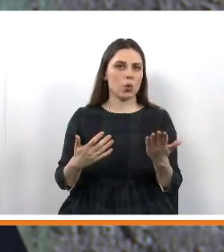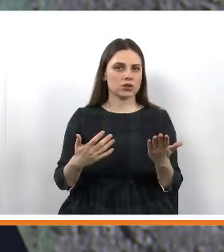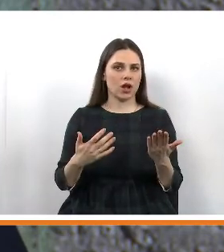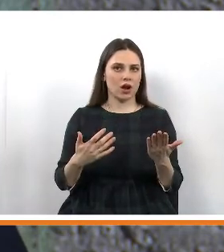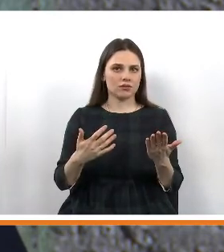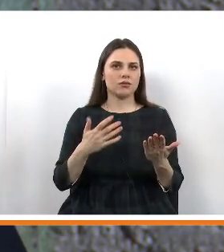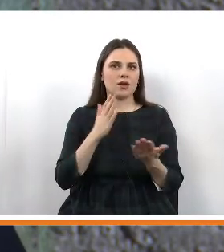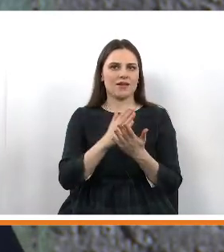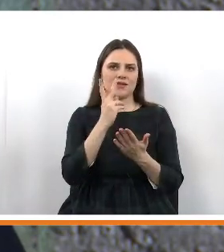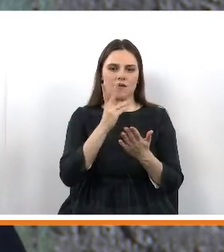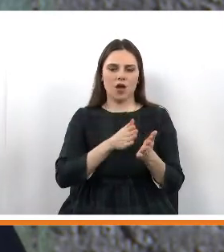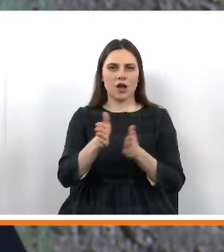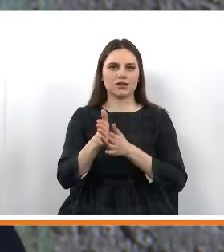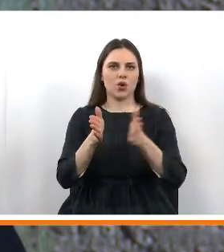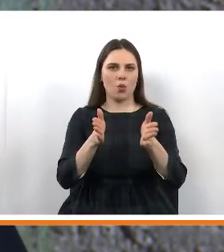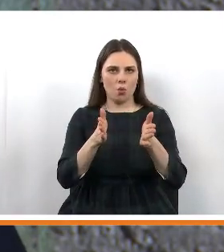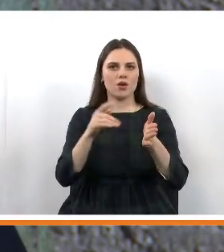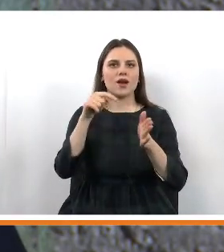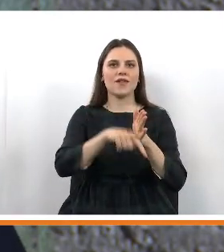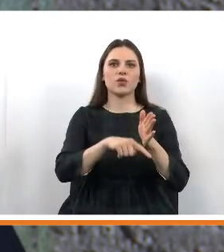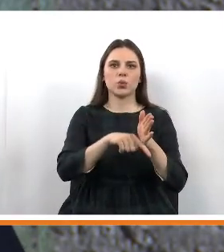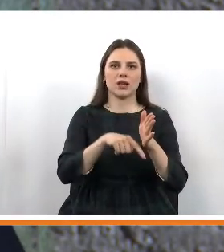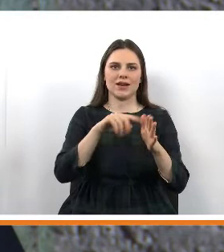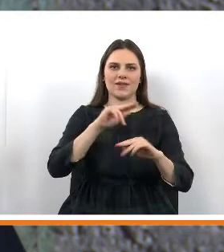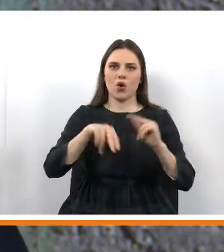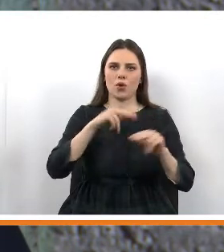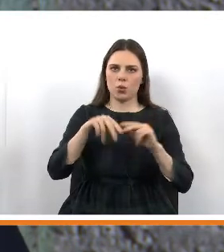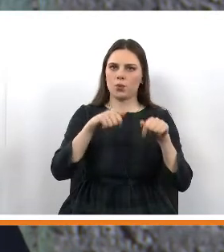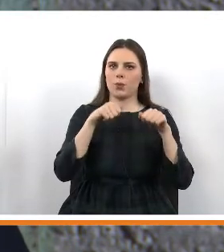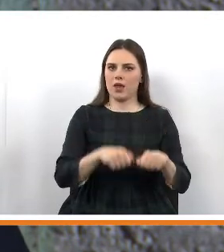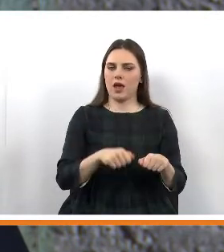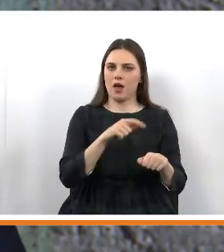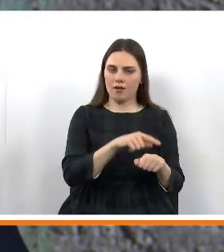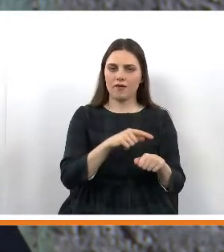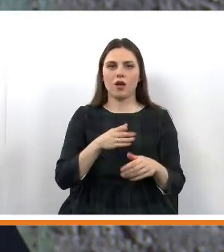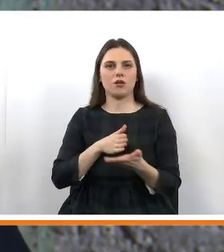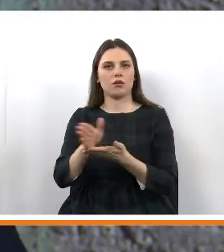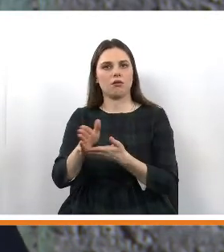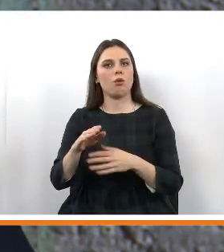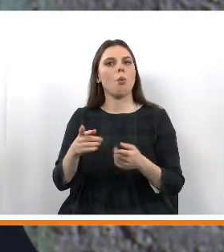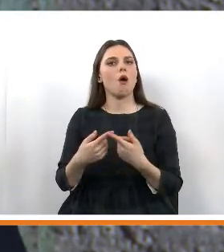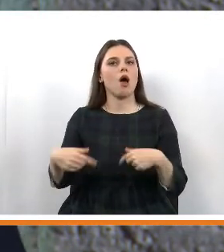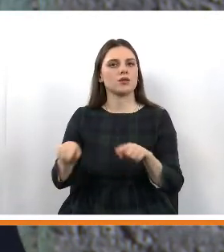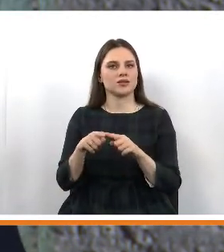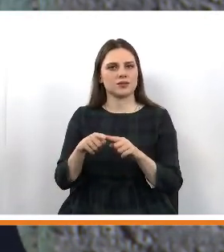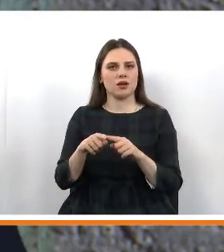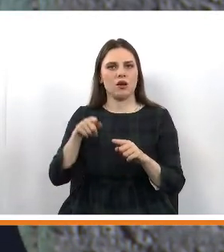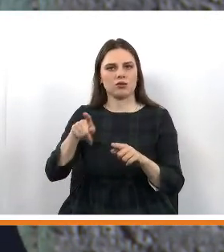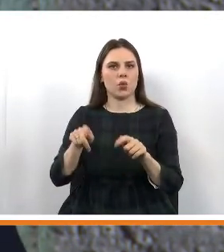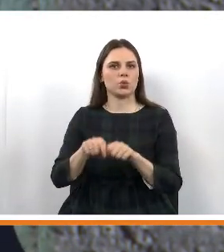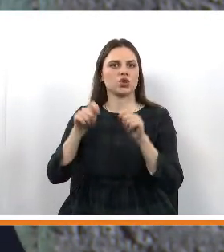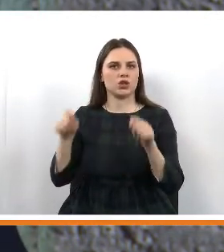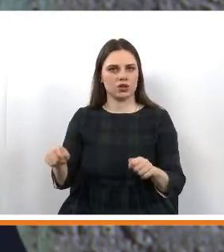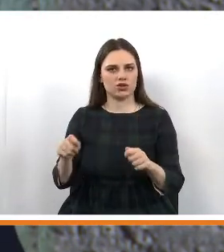категории, организации, которые формируют внутри, которым дано такое право, организации, которые учреждают